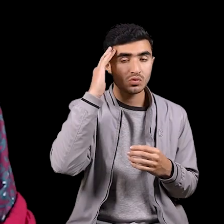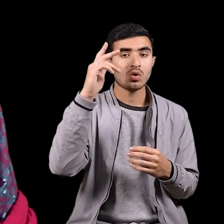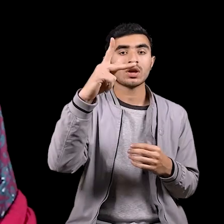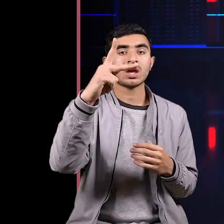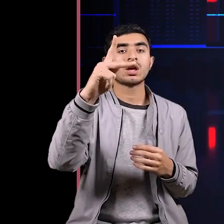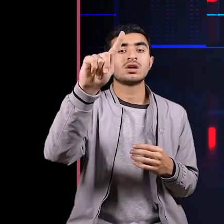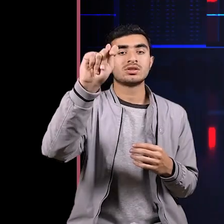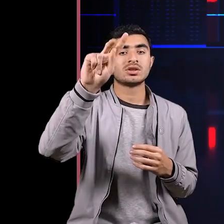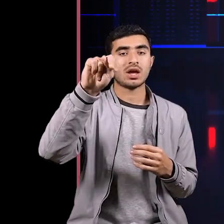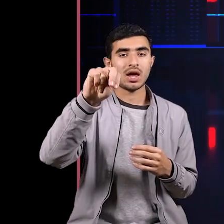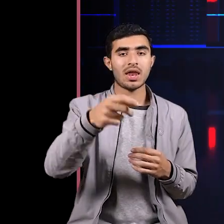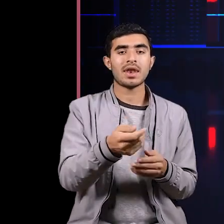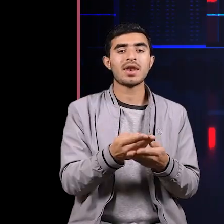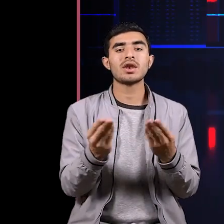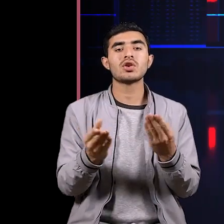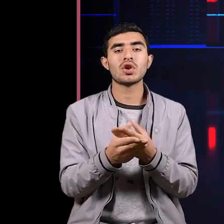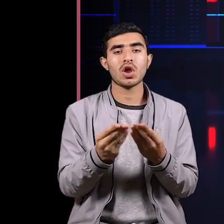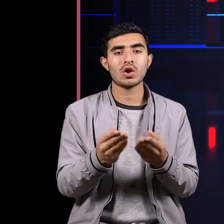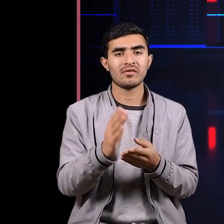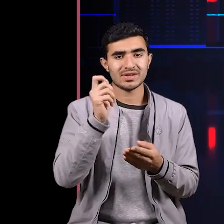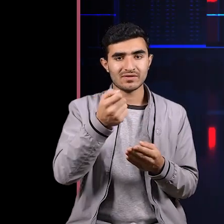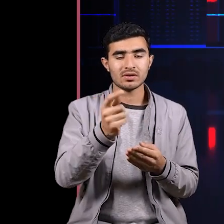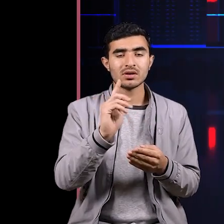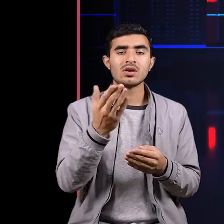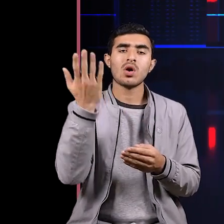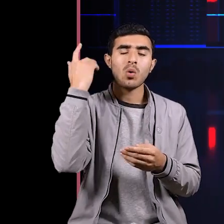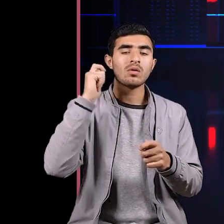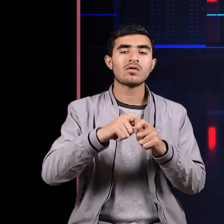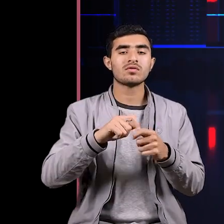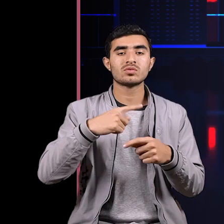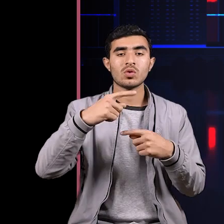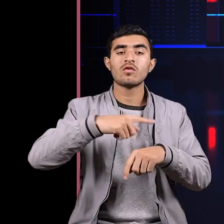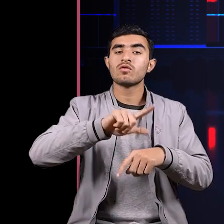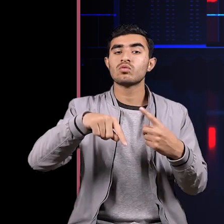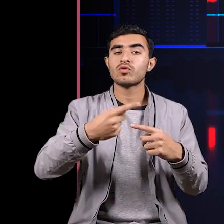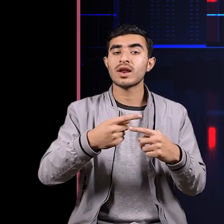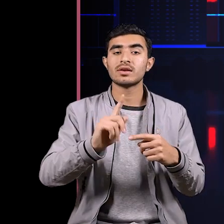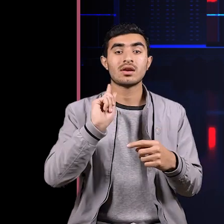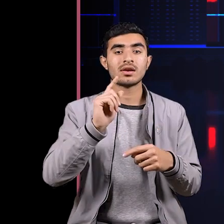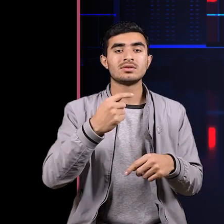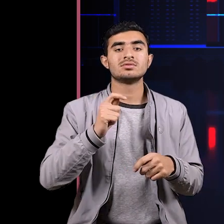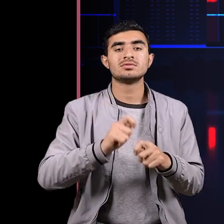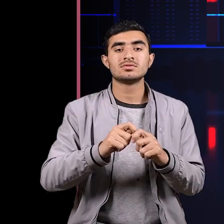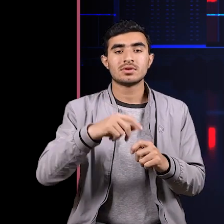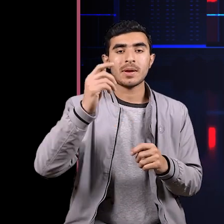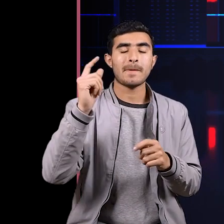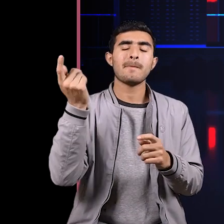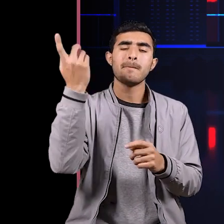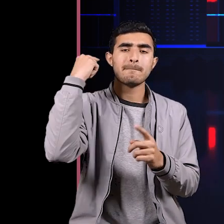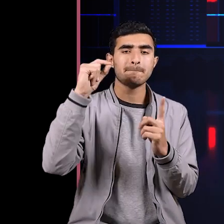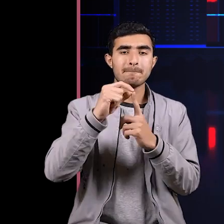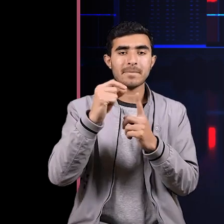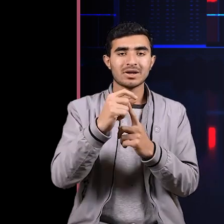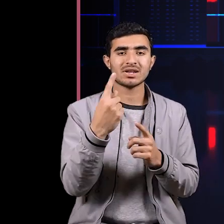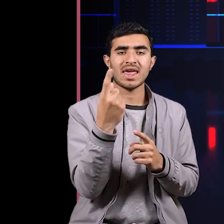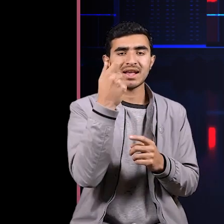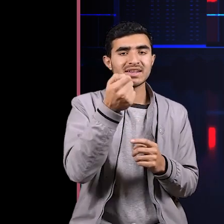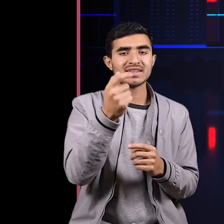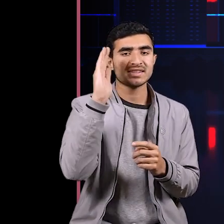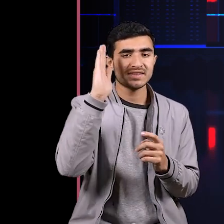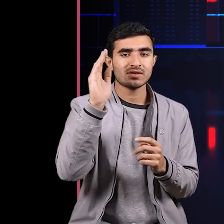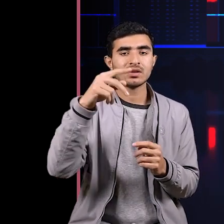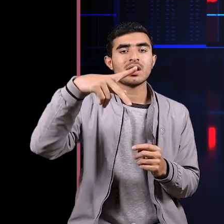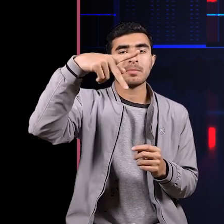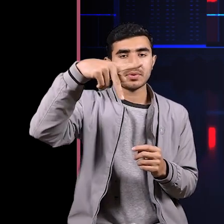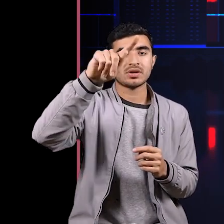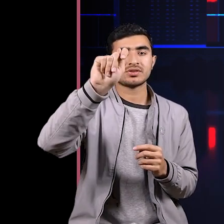से समझा सकें। तो KTN न्यूज़, उस वक्त KTN आया है जिस वक्त सिर्फ PTV पर दूसरे रीजनल चैनल्स